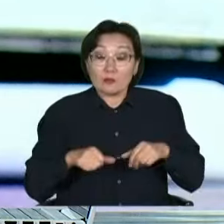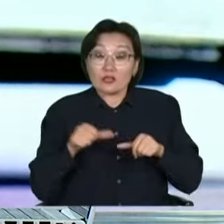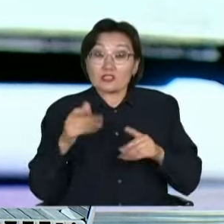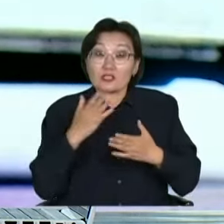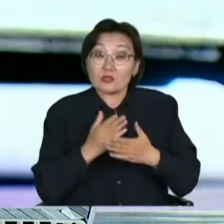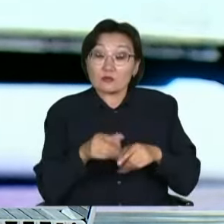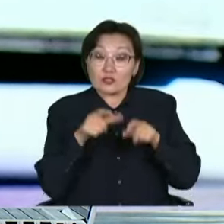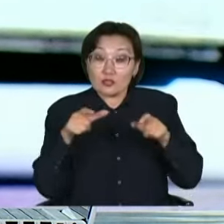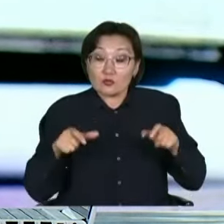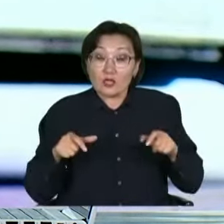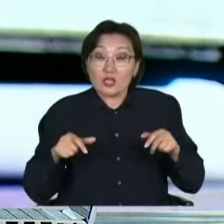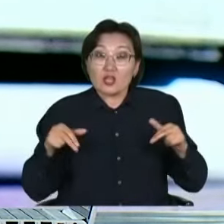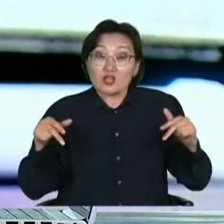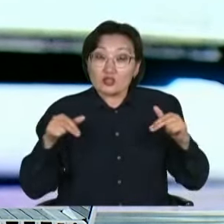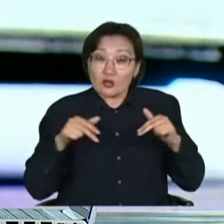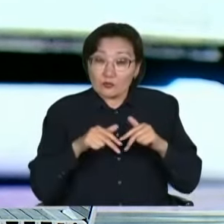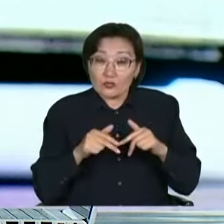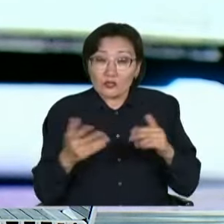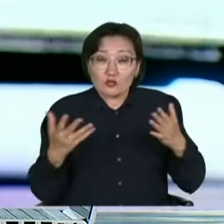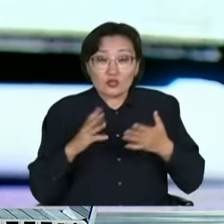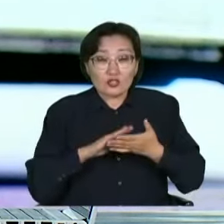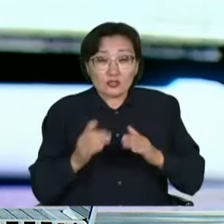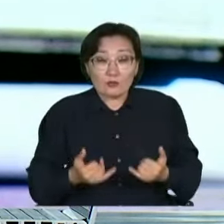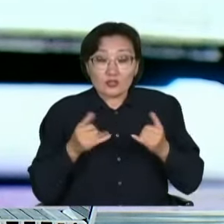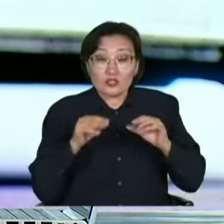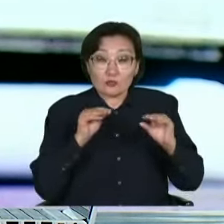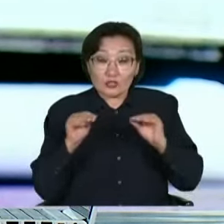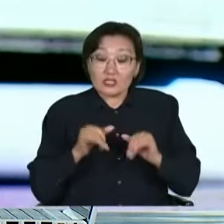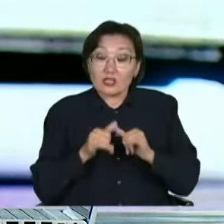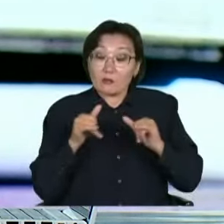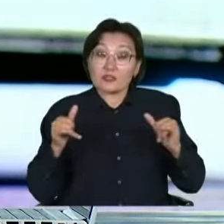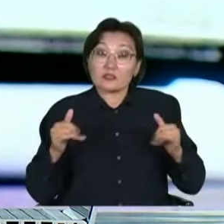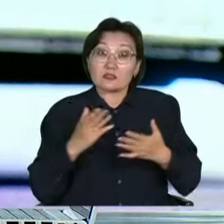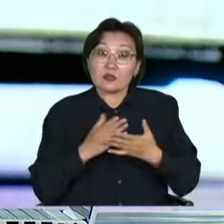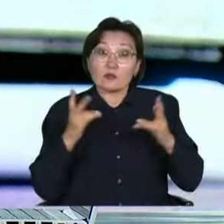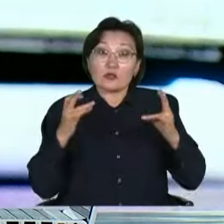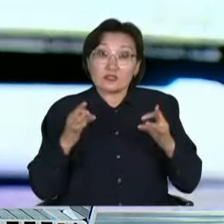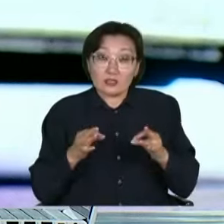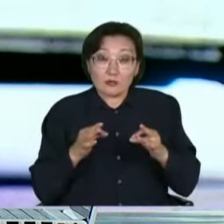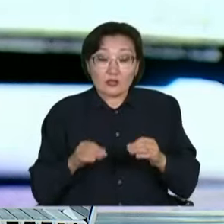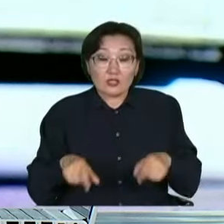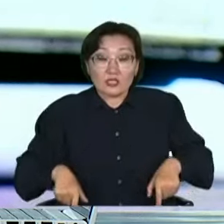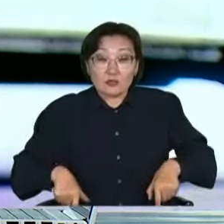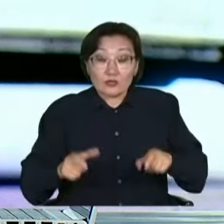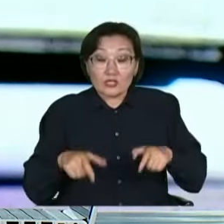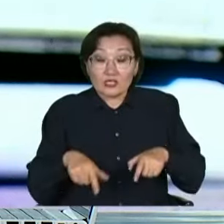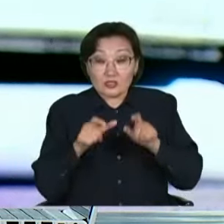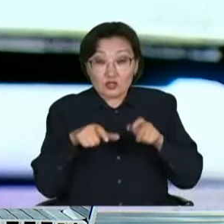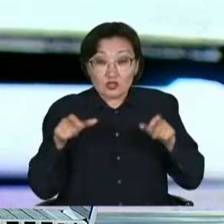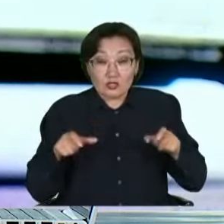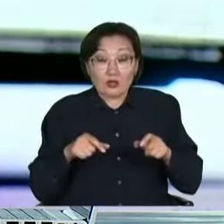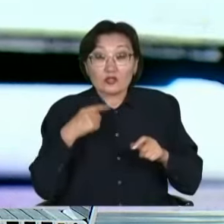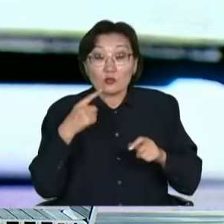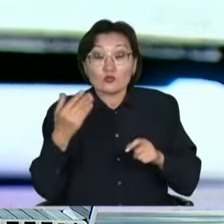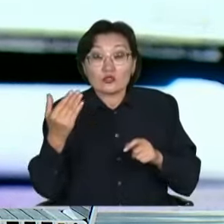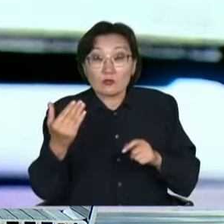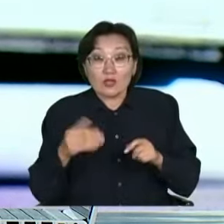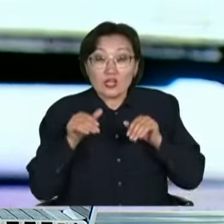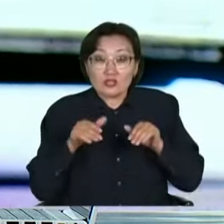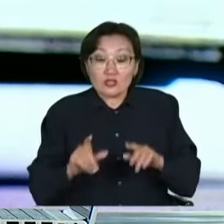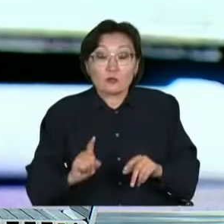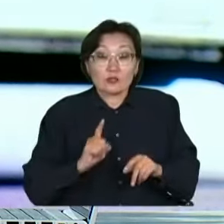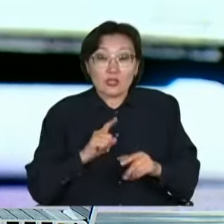бар жандардың жүріп тұруына түрлі жағдай жасалып, инфрақұрылымдар дамып келеді. Десе де, арбаға таңылған азаматтардың сөзінше шешімін